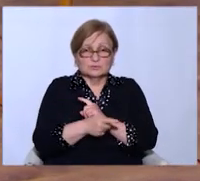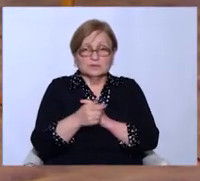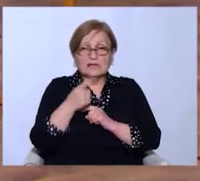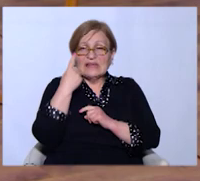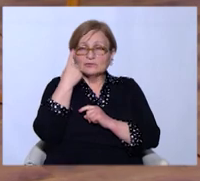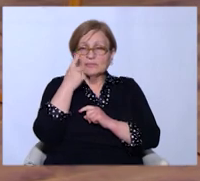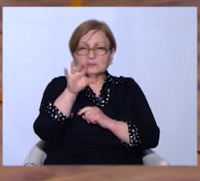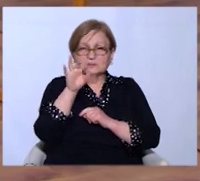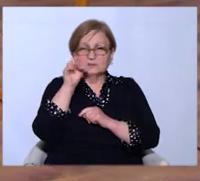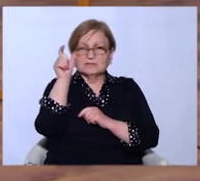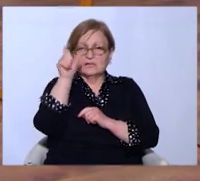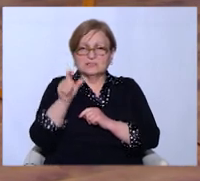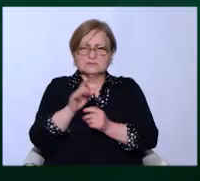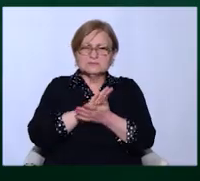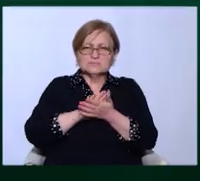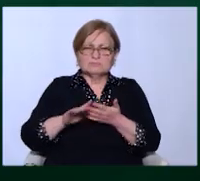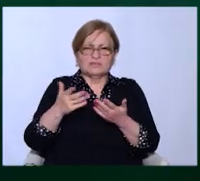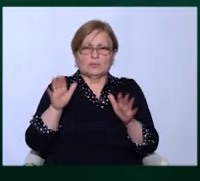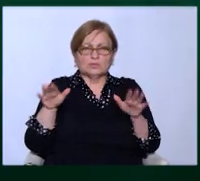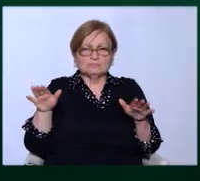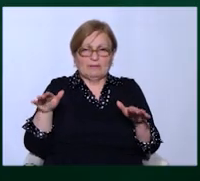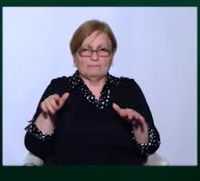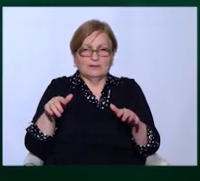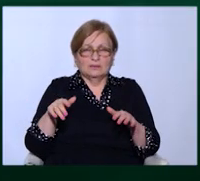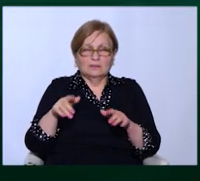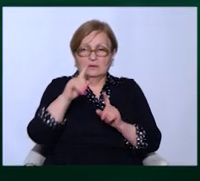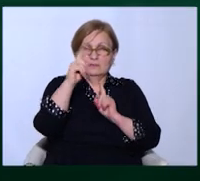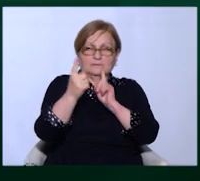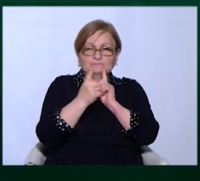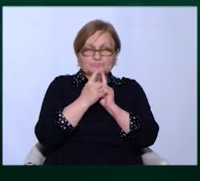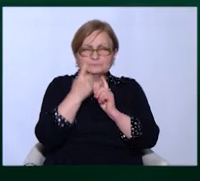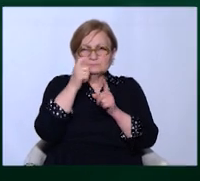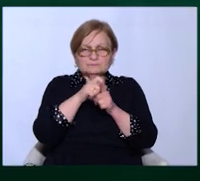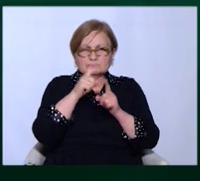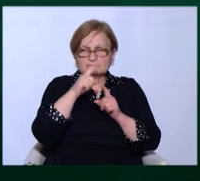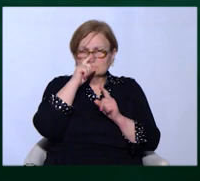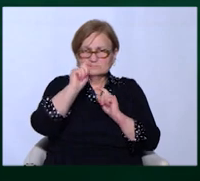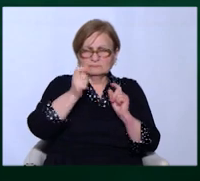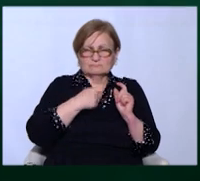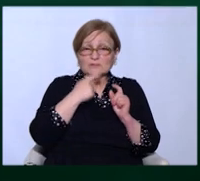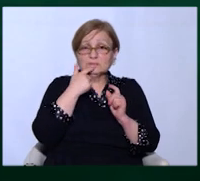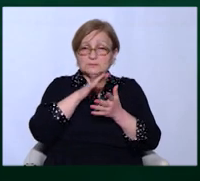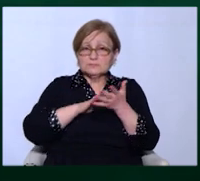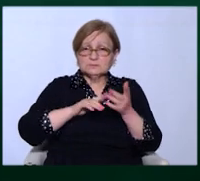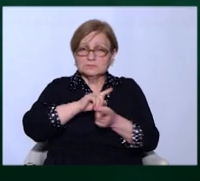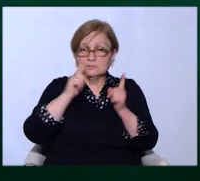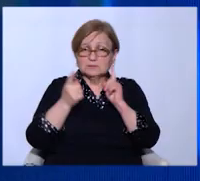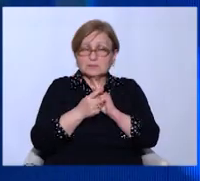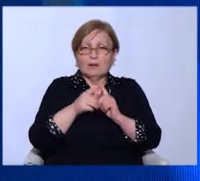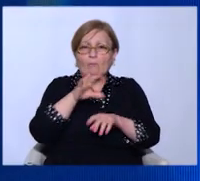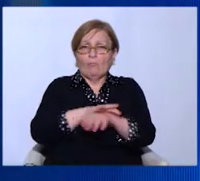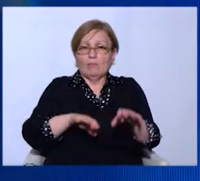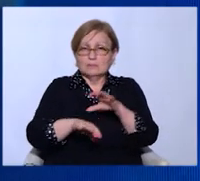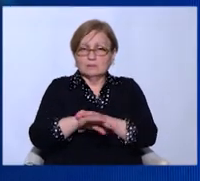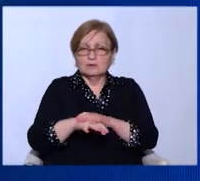დამჩეს წმინდა, როგორც პეპელა. შემომახურებს სიკვდილივით სიტყვა კვიატი და სისხლი აზრის სული იქცენ იმის